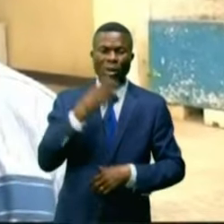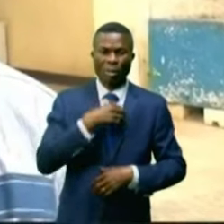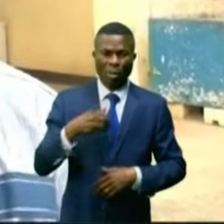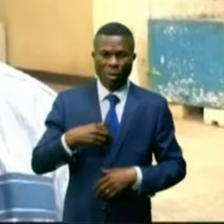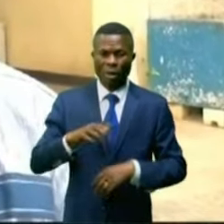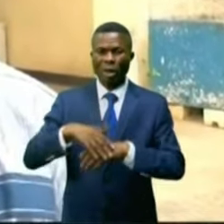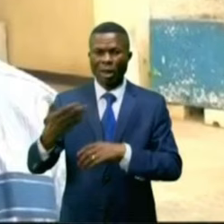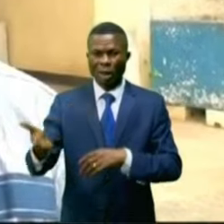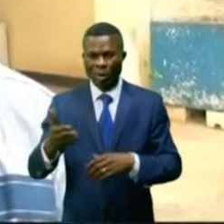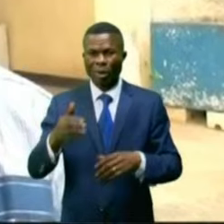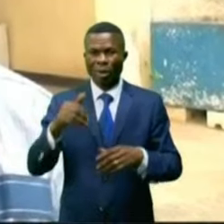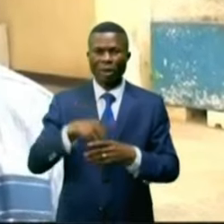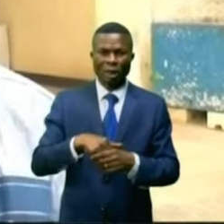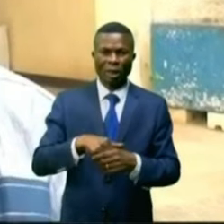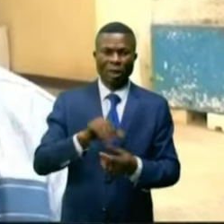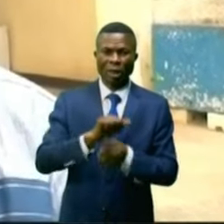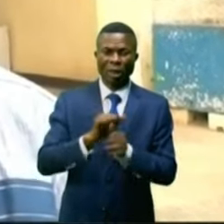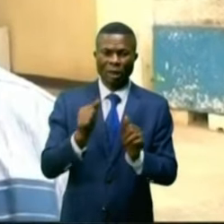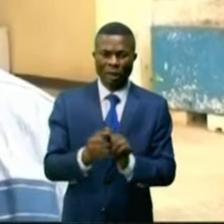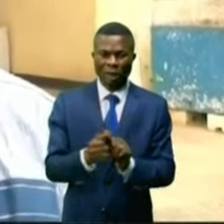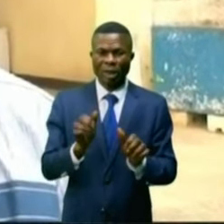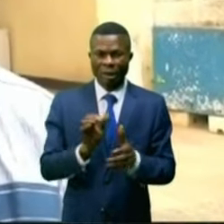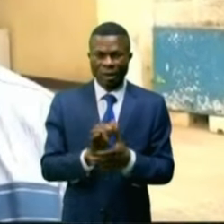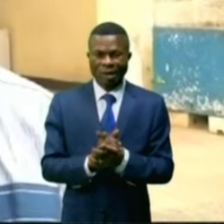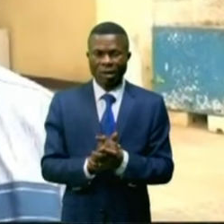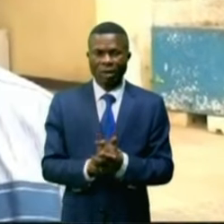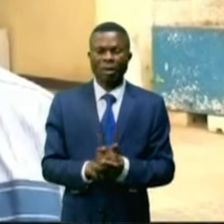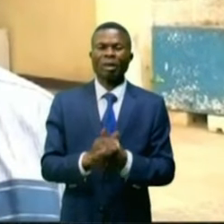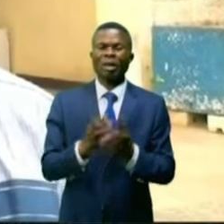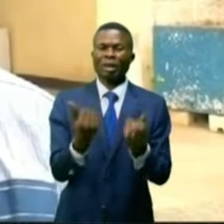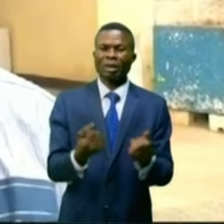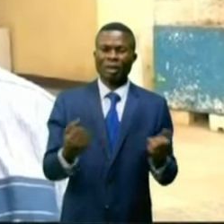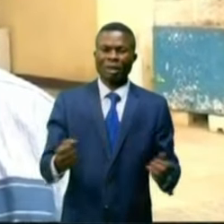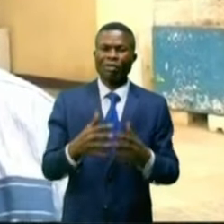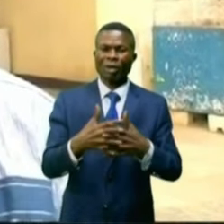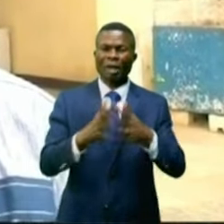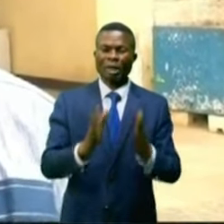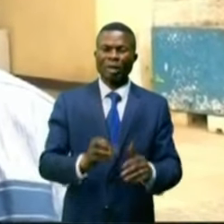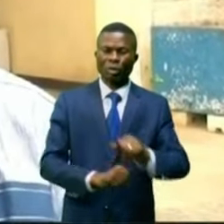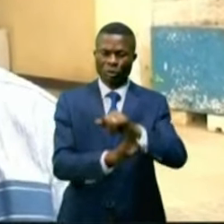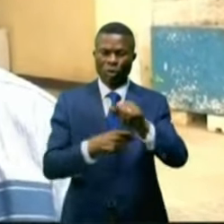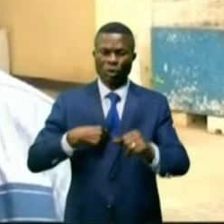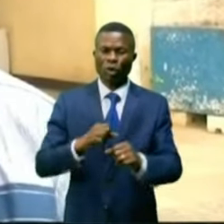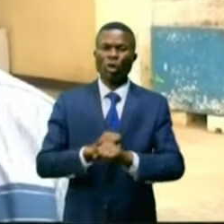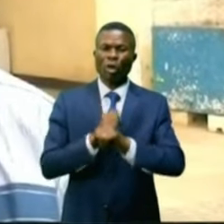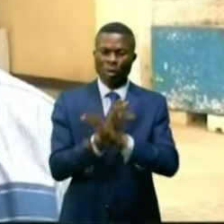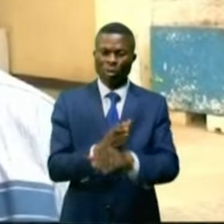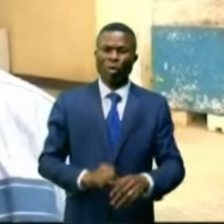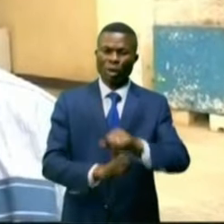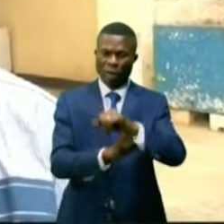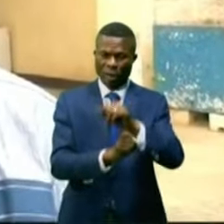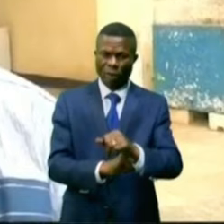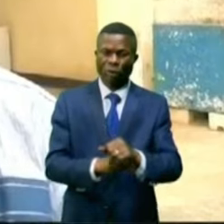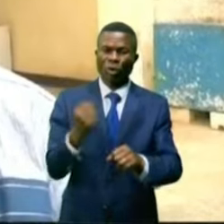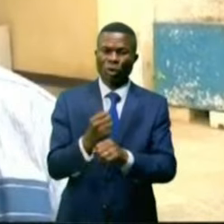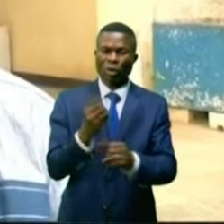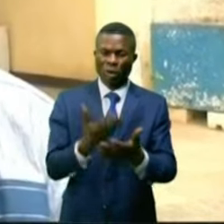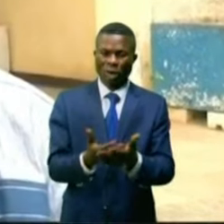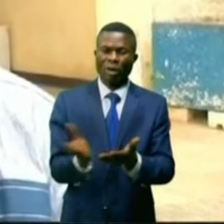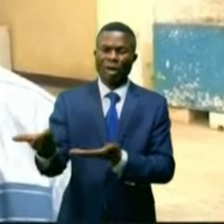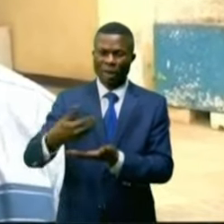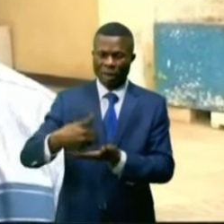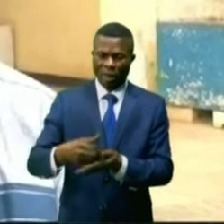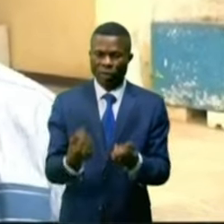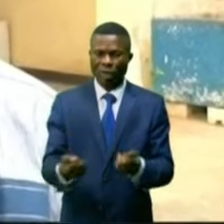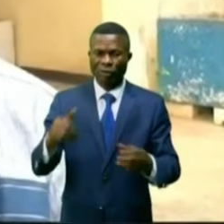au niveau de cadre de vie de tous les partenaires. Donc nous sommes prêts évidemment à accompagner ce processus de retour de tous les